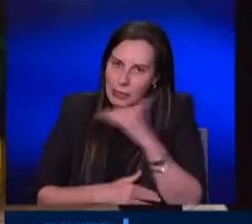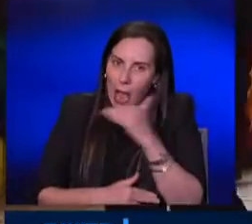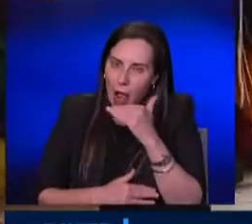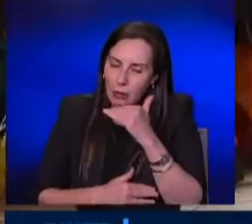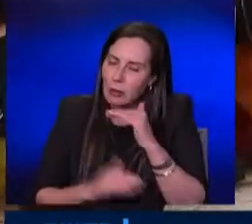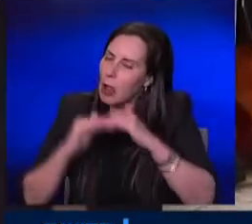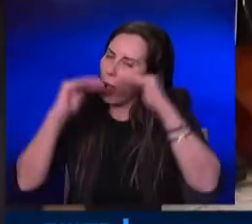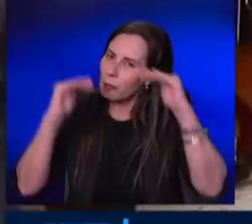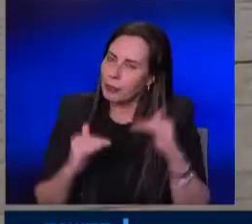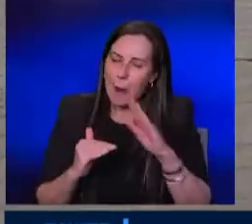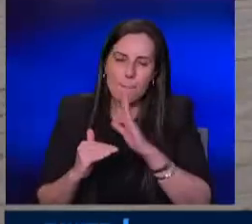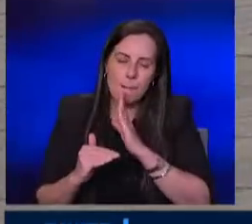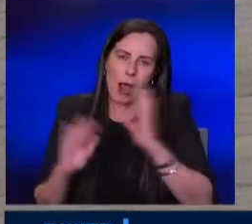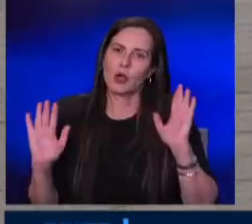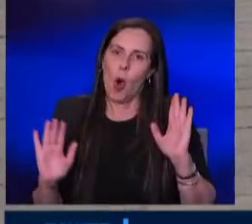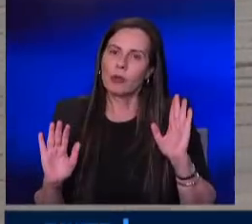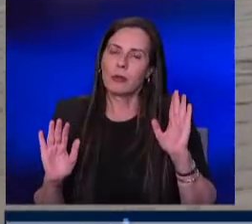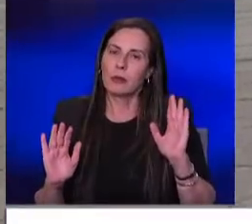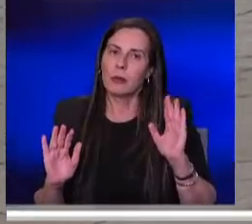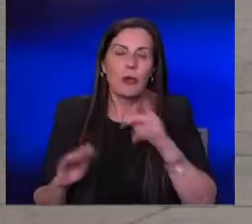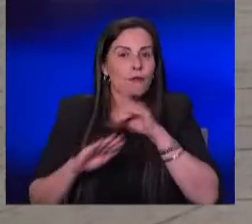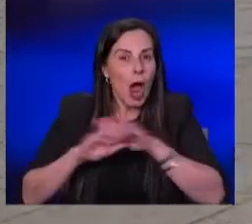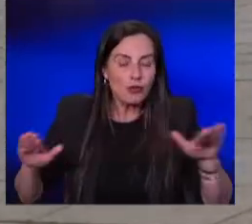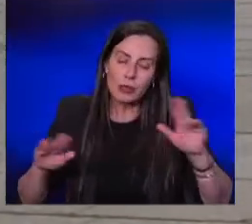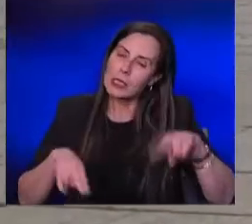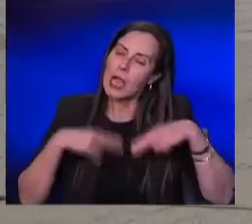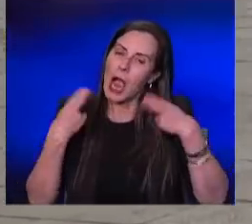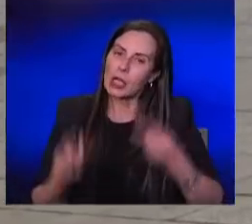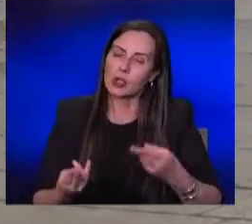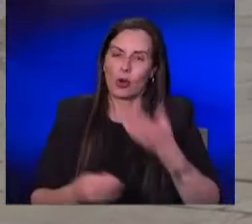יקטין את החיכוך במקומות הקדושים, והשקט יחזור לעיר הבירה.